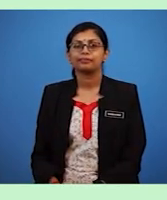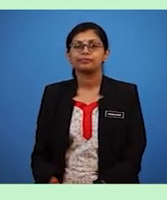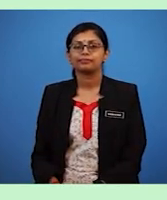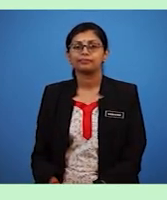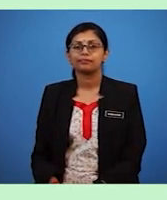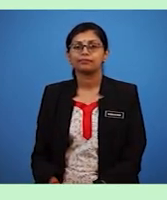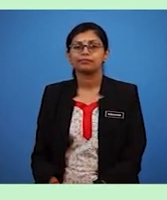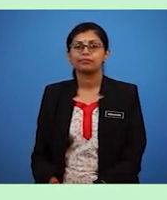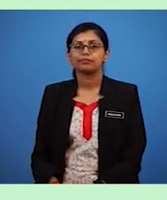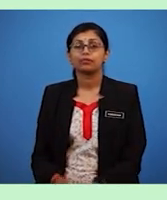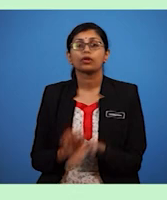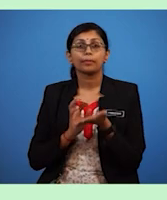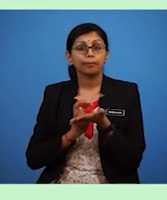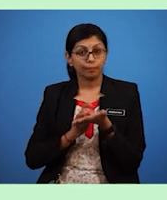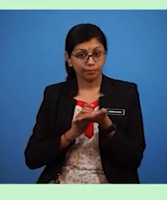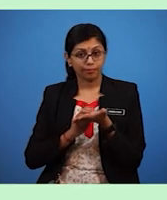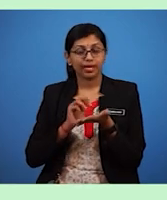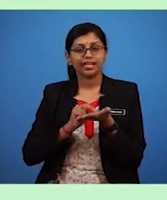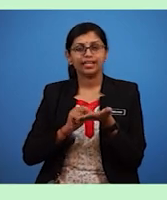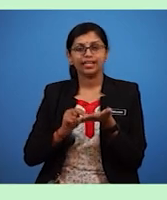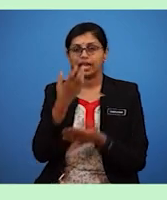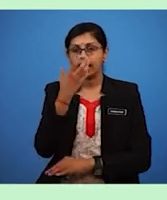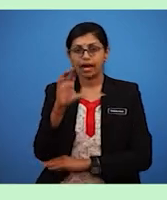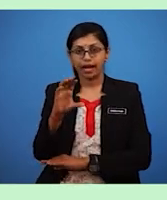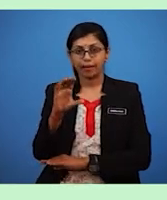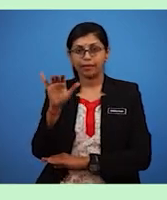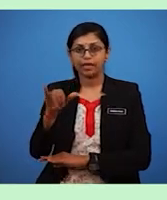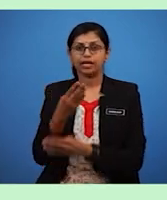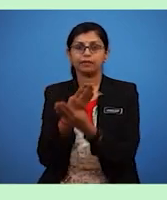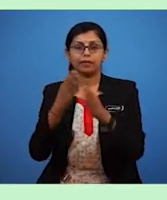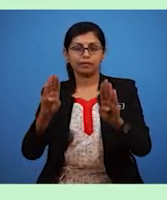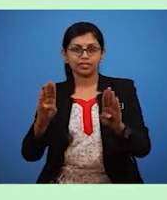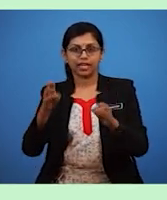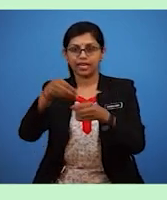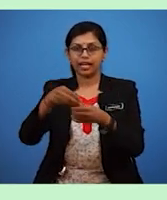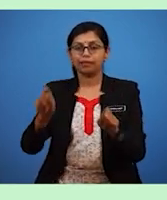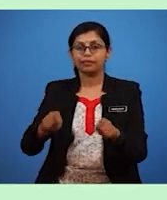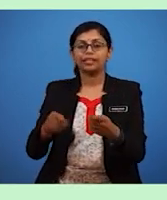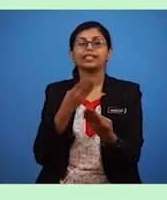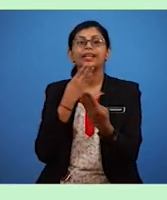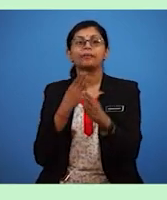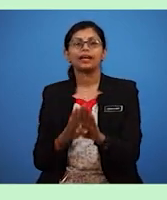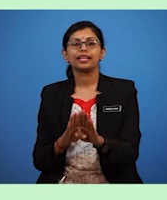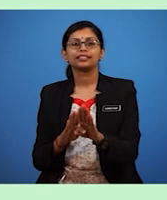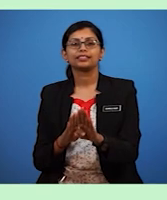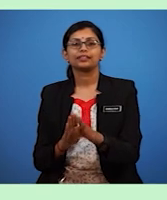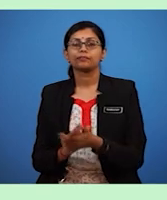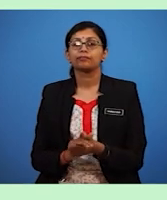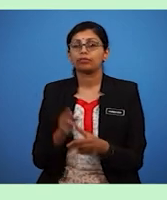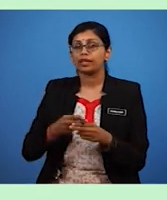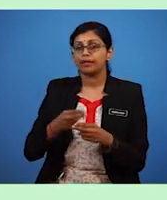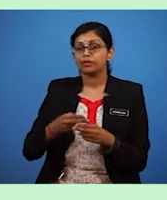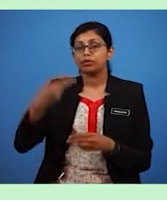iaitu mengira nilai haba yang dibebaskan dalam tindak balas